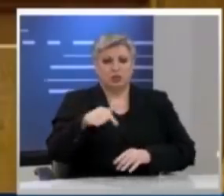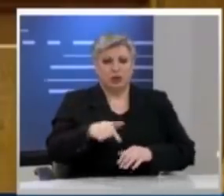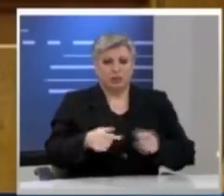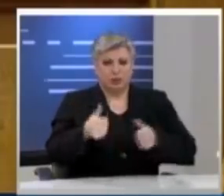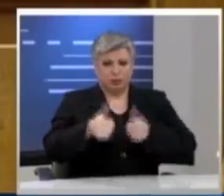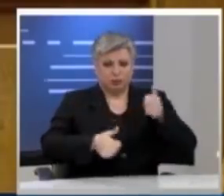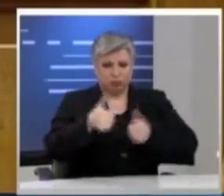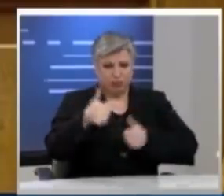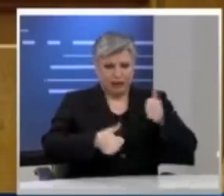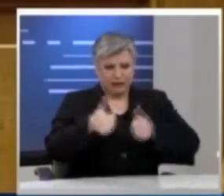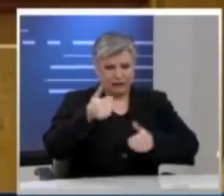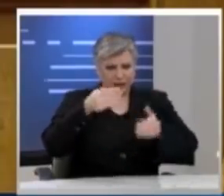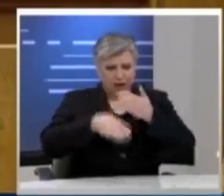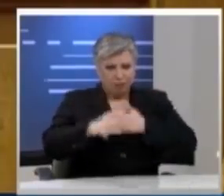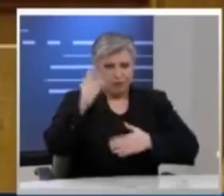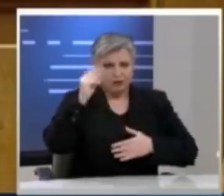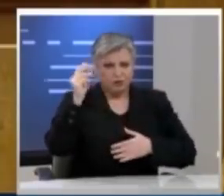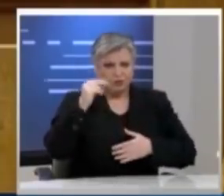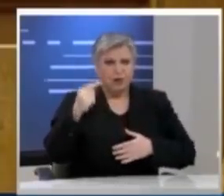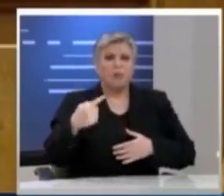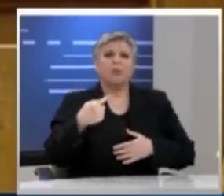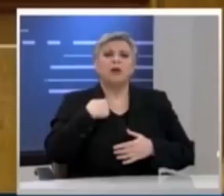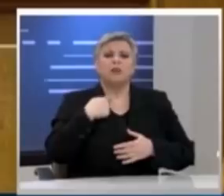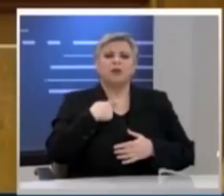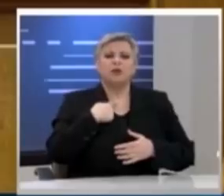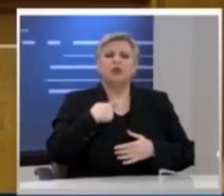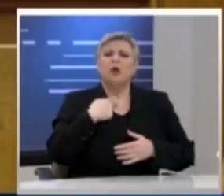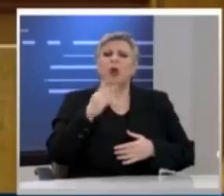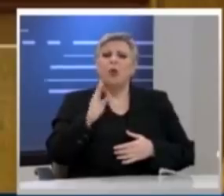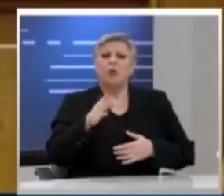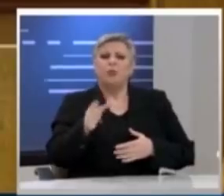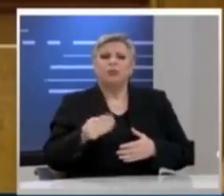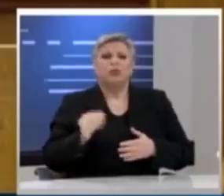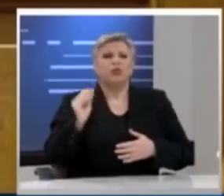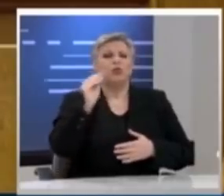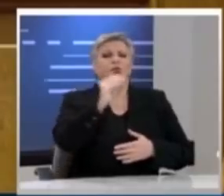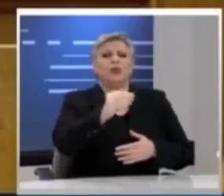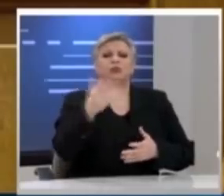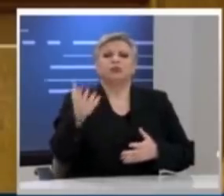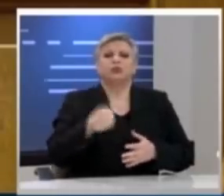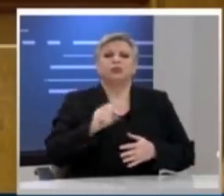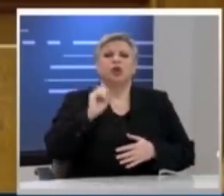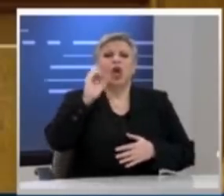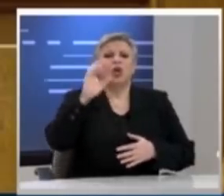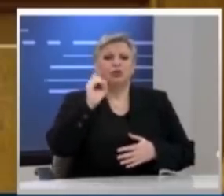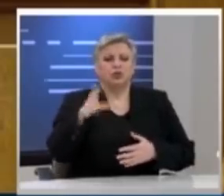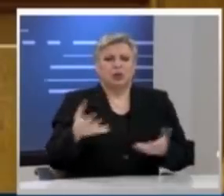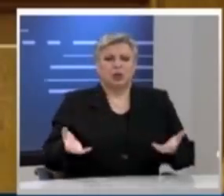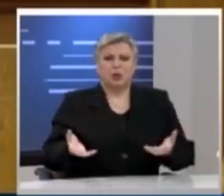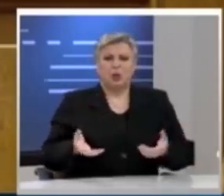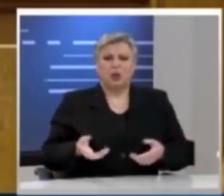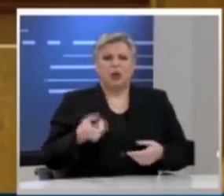πανελλαδικές στο πανεπιστημιακό τμήμα της επιλογής τους θα το στείλουν σε κάποιο καλό πανεπιστήμιο πιθανόν του